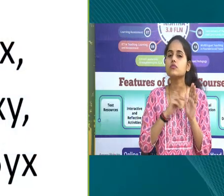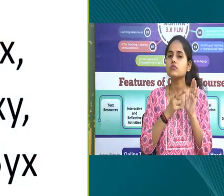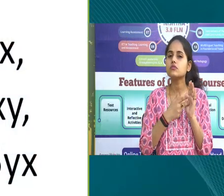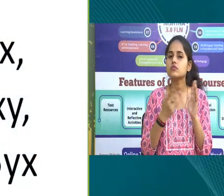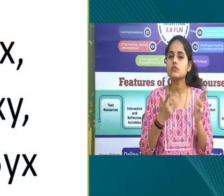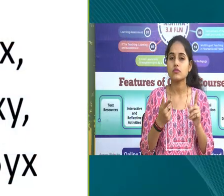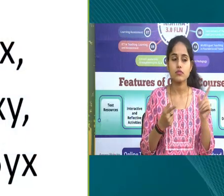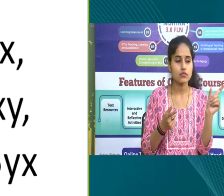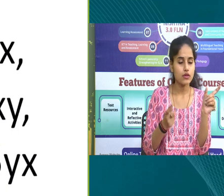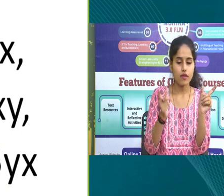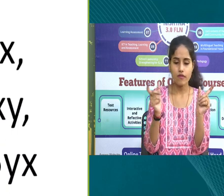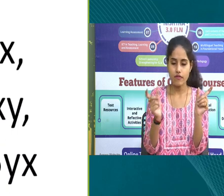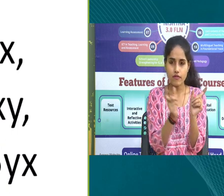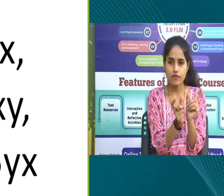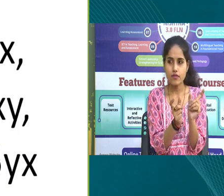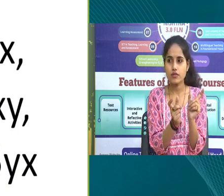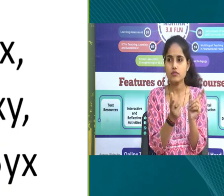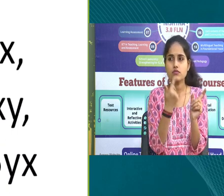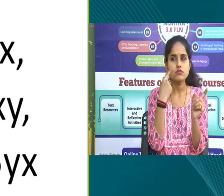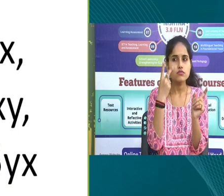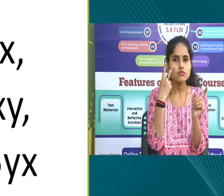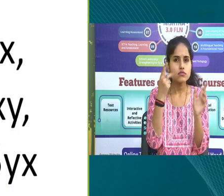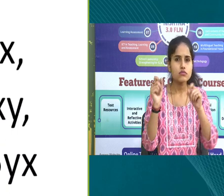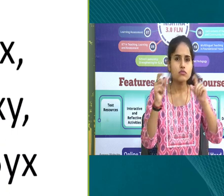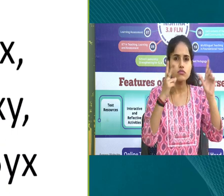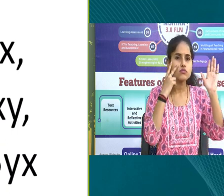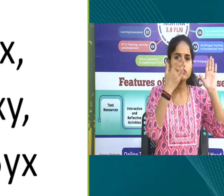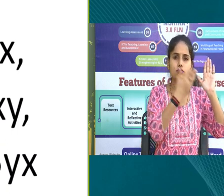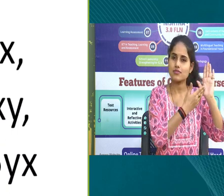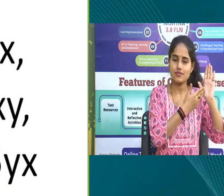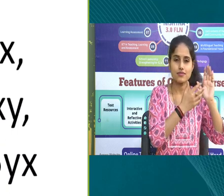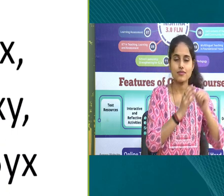तो उसमें हम क्या बोलेंगे